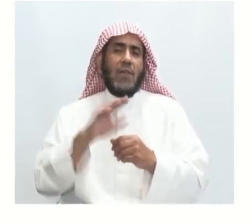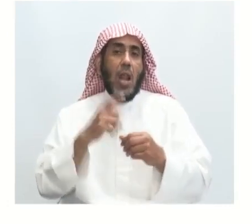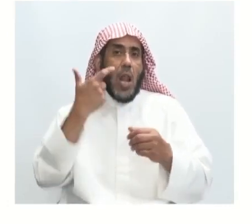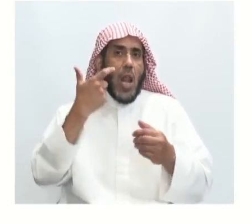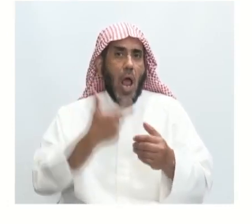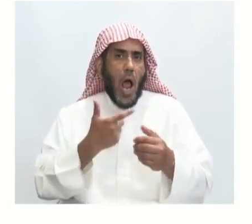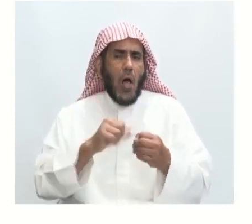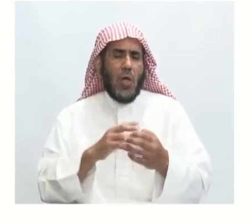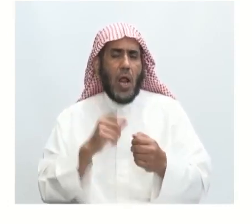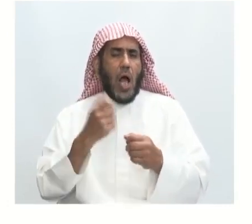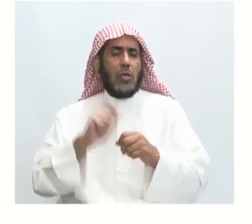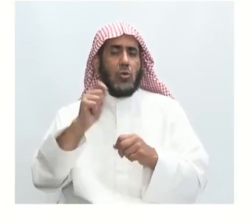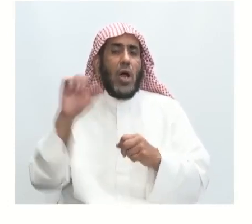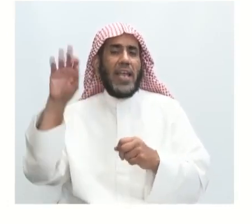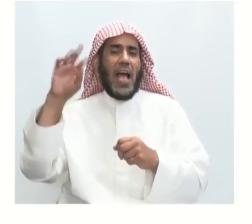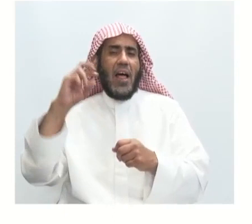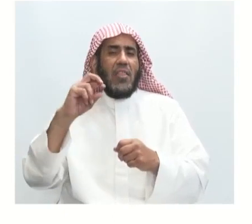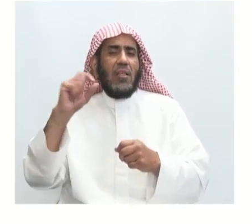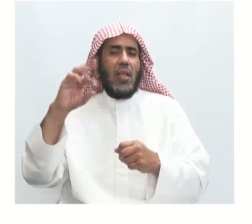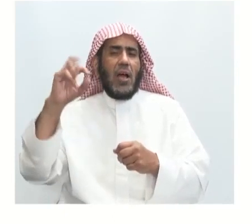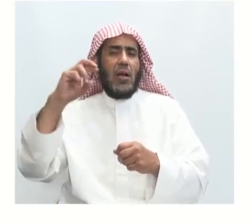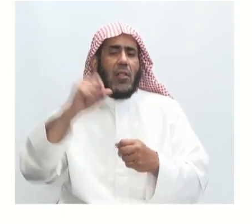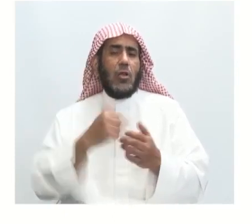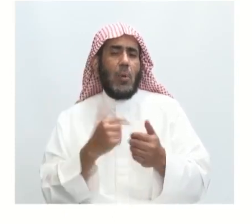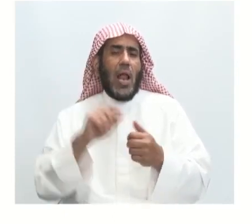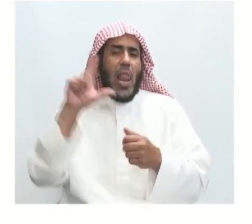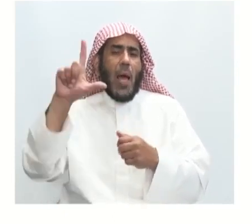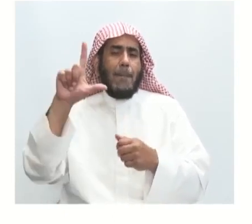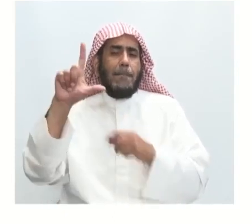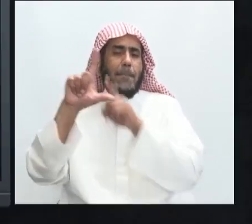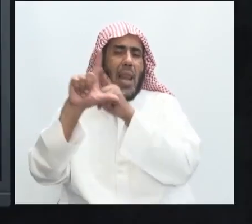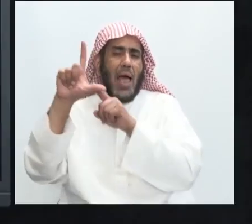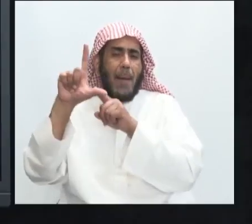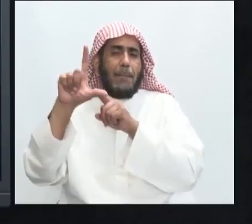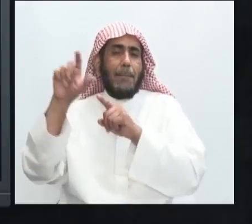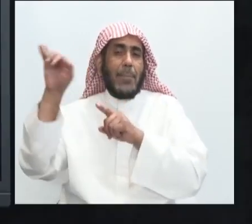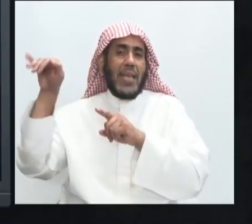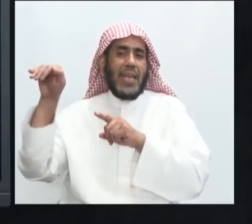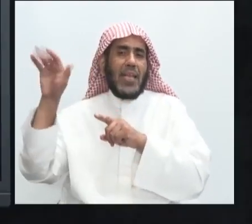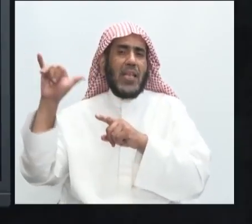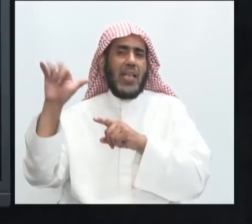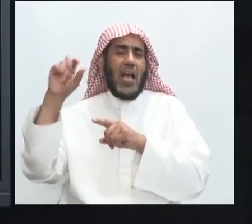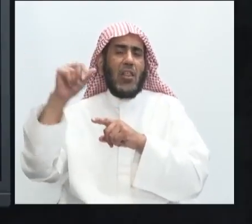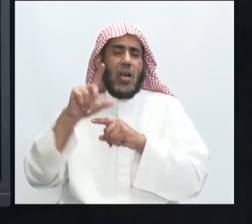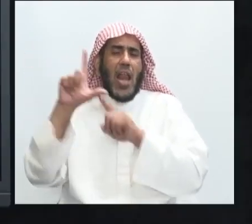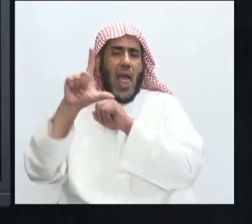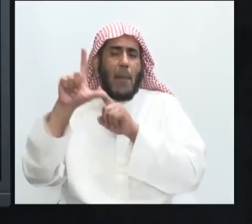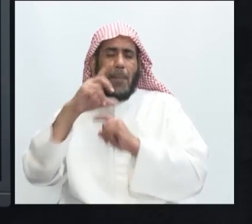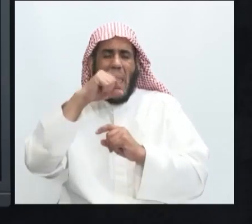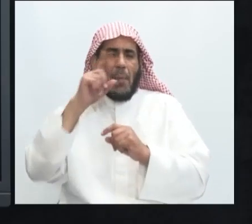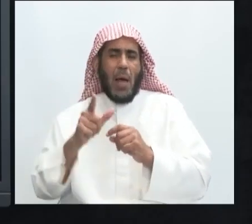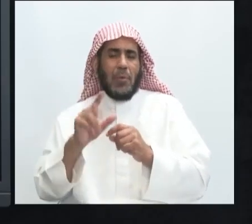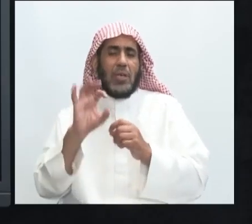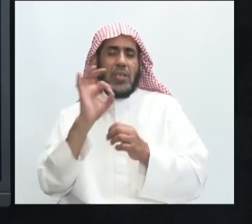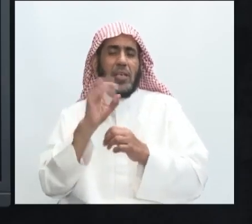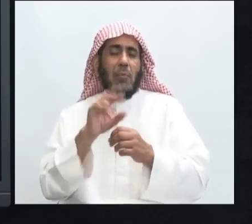اصلها يحذر فعل مضارع لكن سبق اللام اللام سبقت بهذا الفعل وهذا لام تسمى الامر جازمه